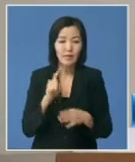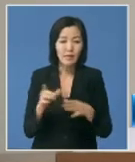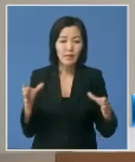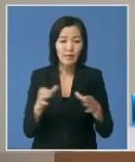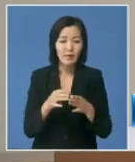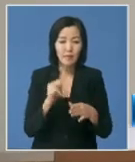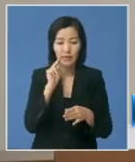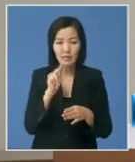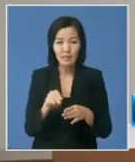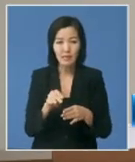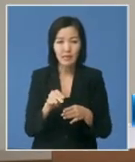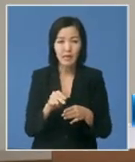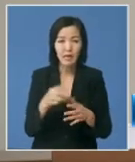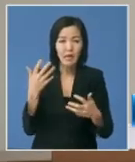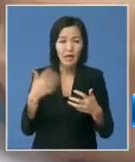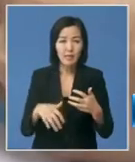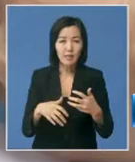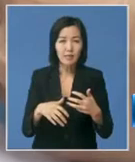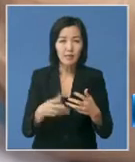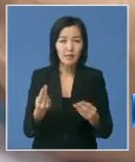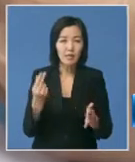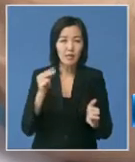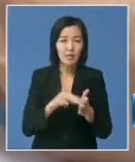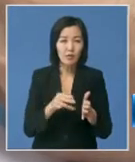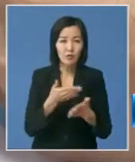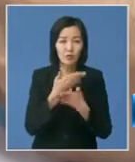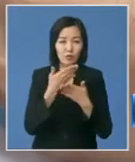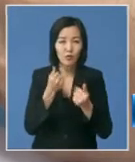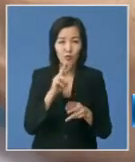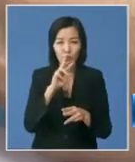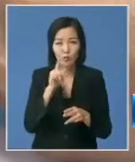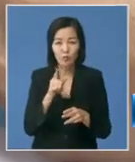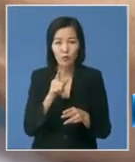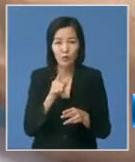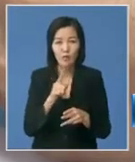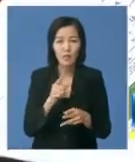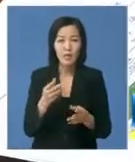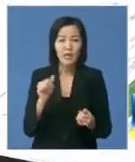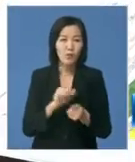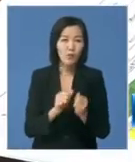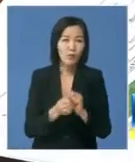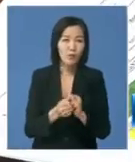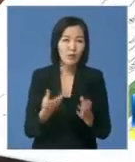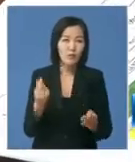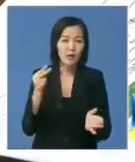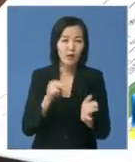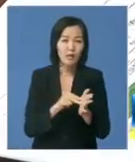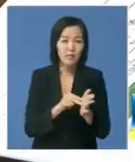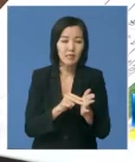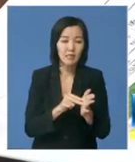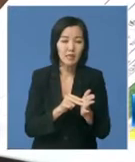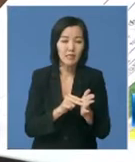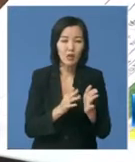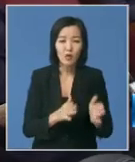қатар, алыпсатарлардың бағаны дұрыс қоймауынан кейбір аудандарда көмір бағасының тұрақсыздығы анықталып отыр. Аталған кемшіліктерге қатысты облыс